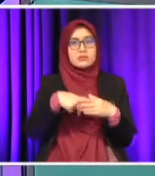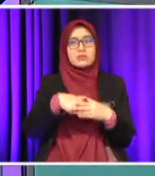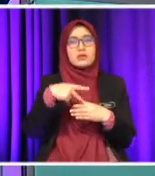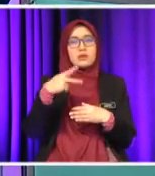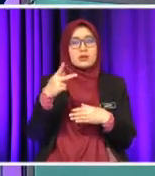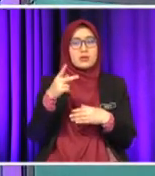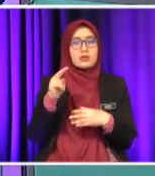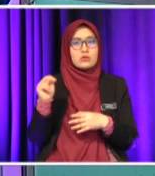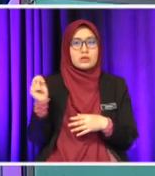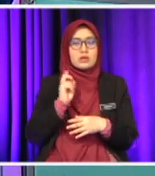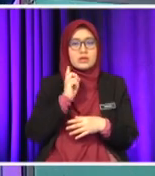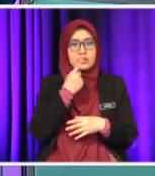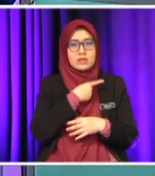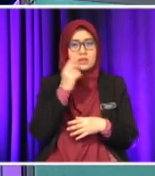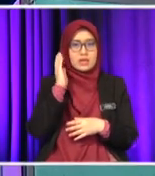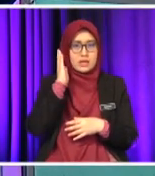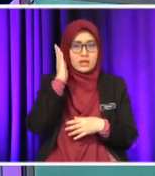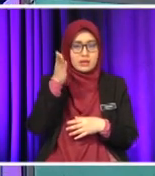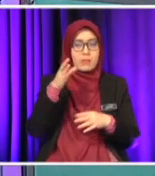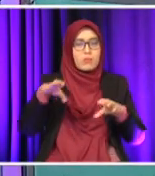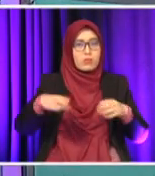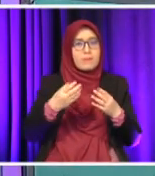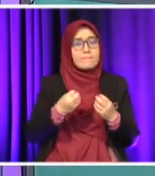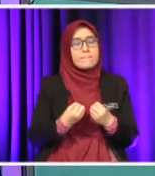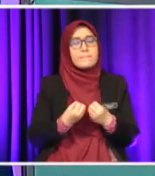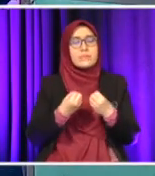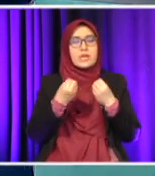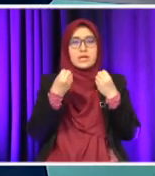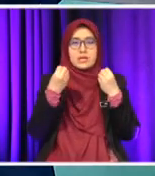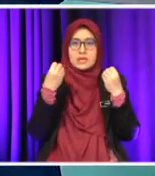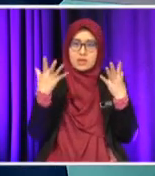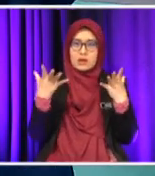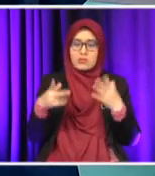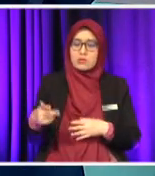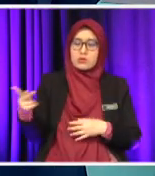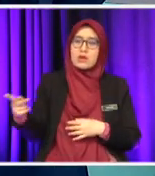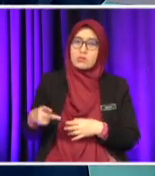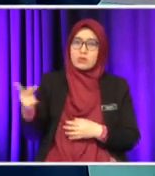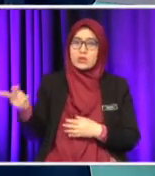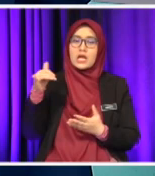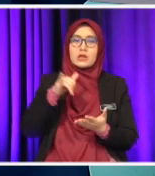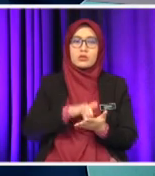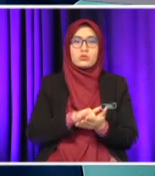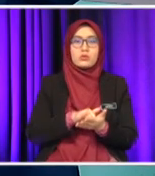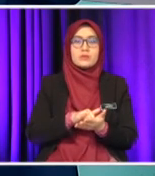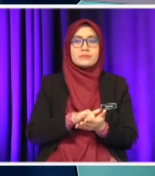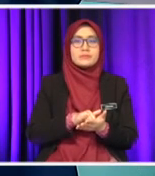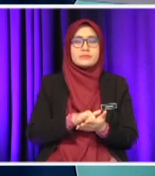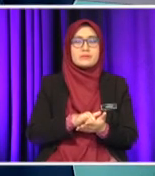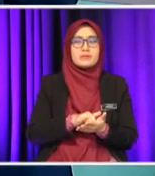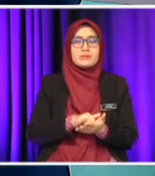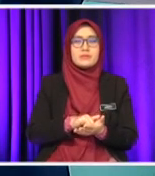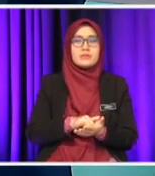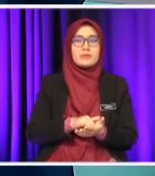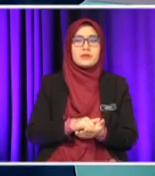hasilkannya dalam bentuk vokal betul jadi bisa dalam bentuk vokal adakah dia akan sampai